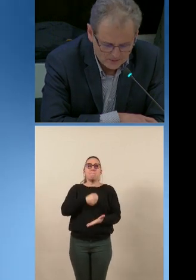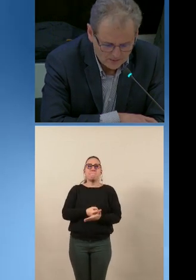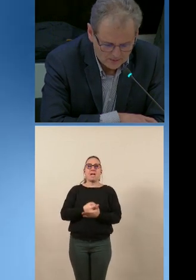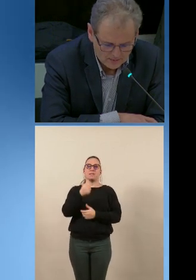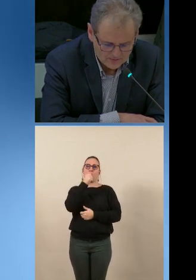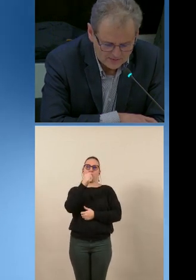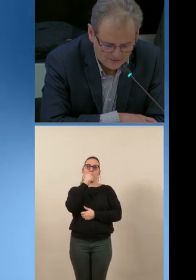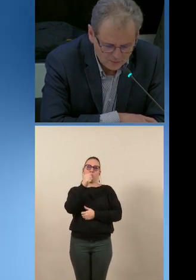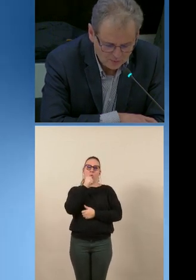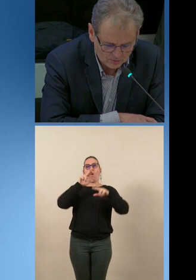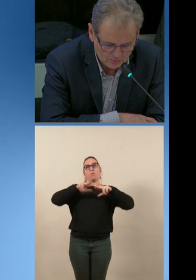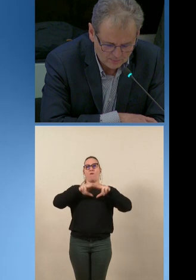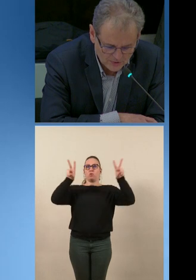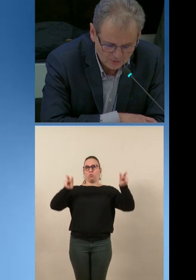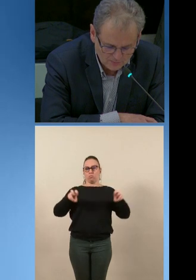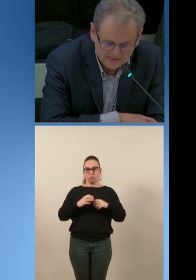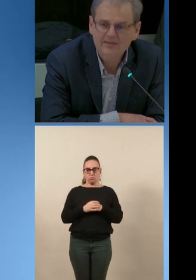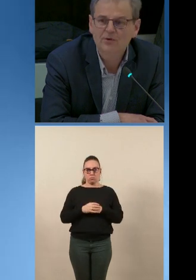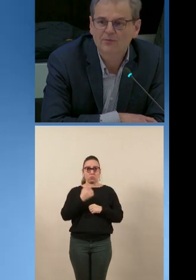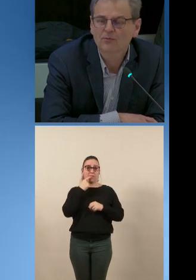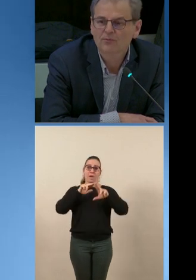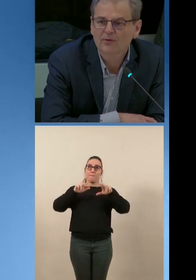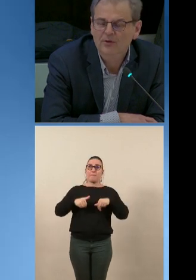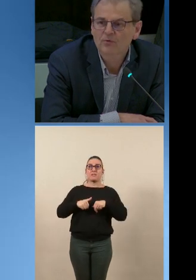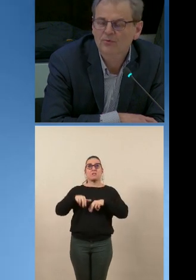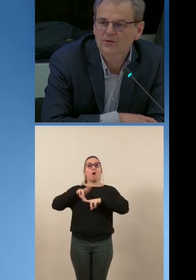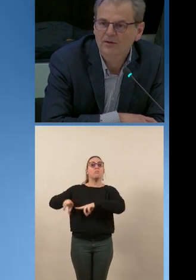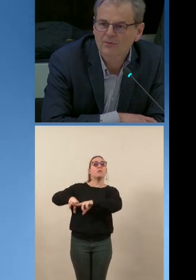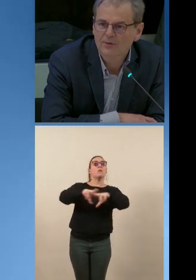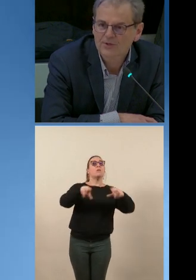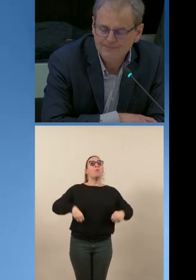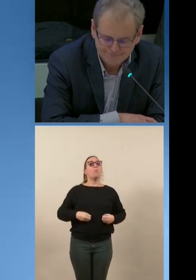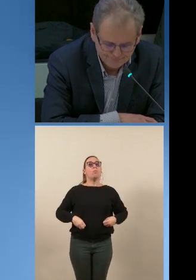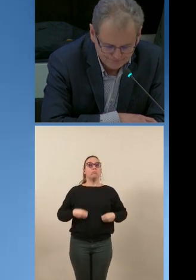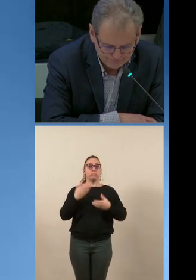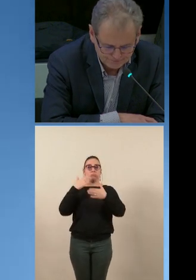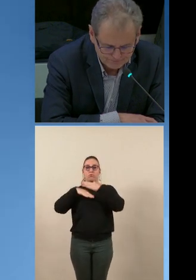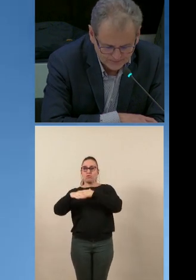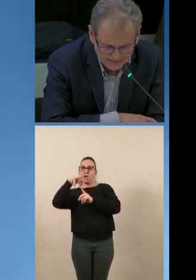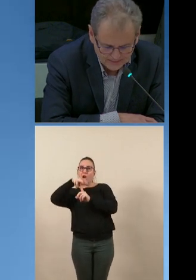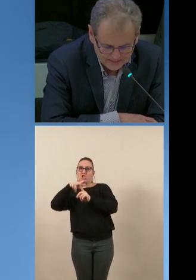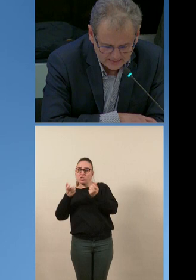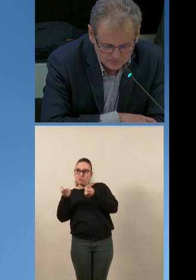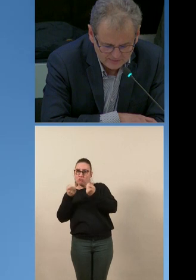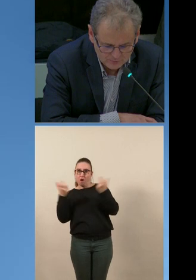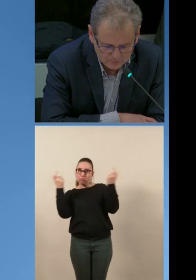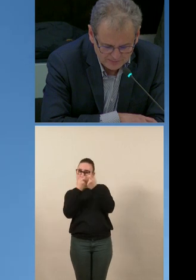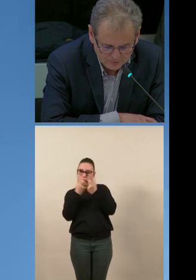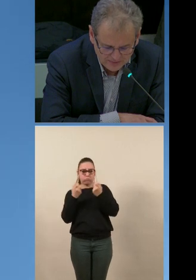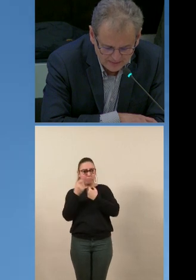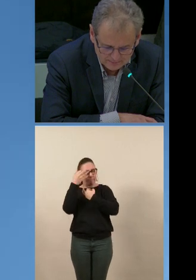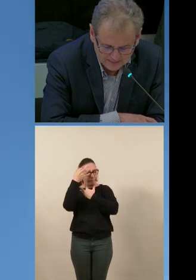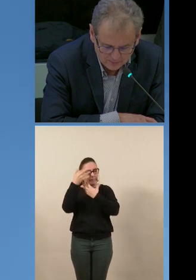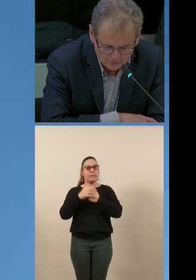rénovation ça figure dans nos marchés de maîtrise d'œuvre quand nous effectuons ces travaux en régie nous avons donc